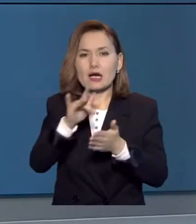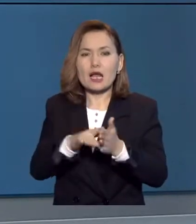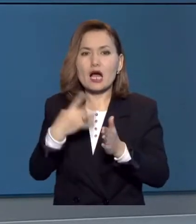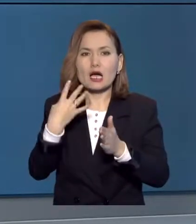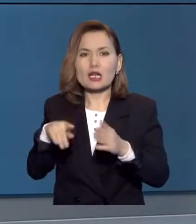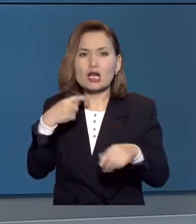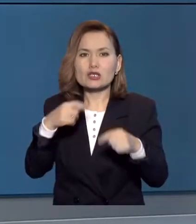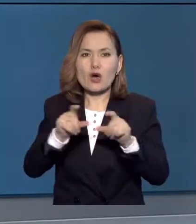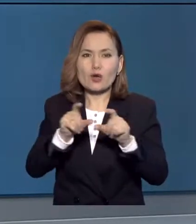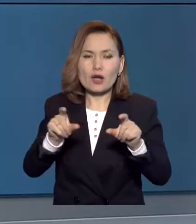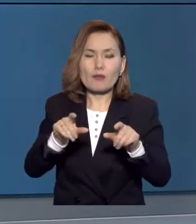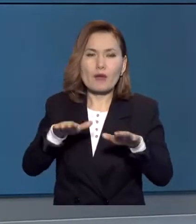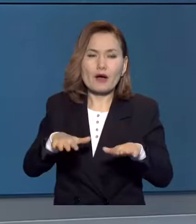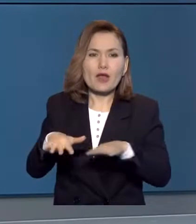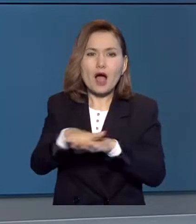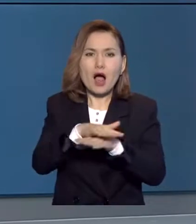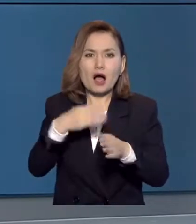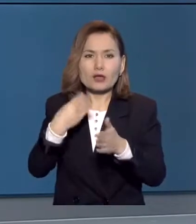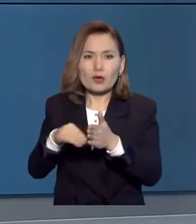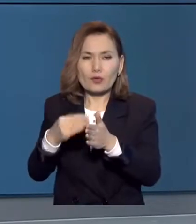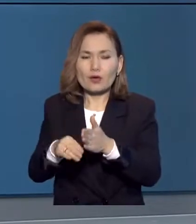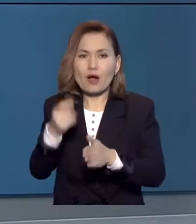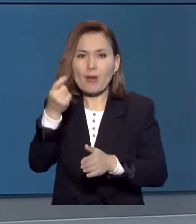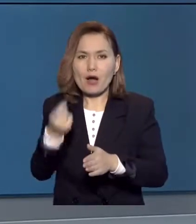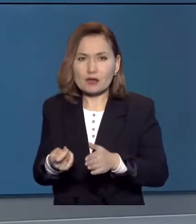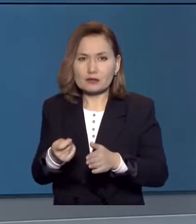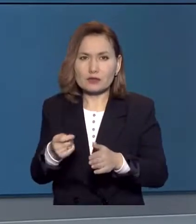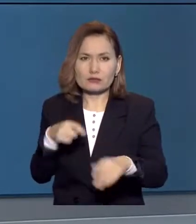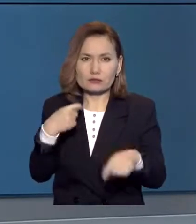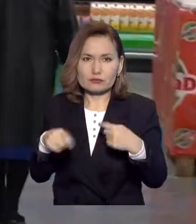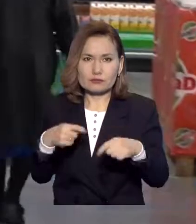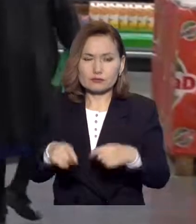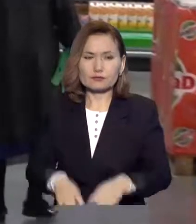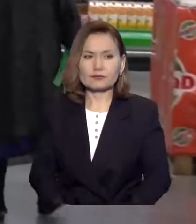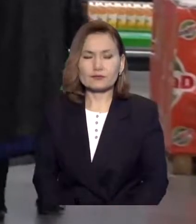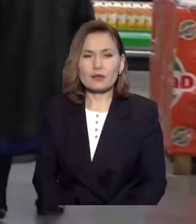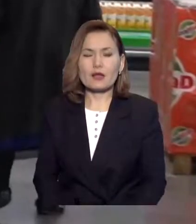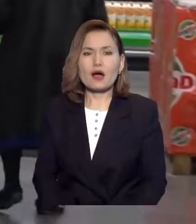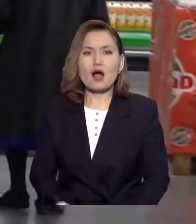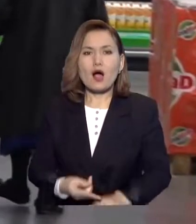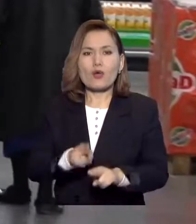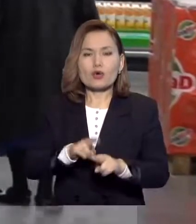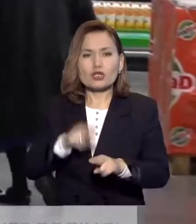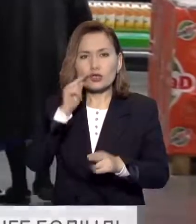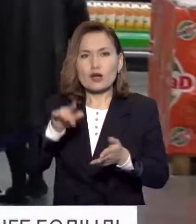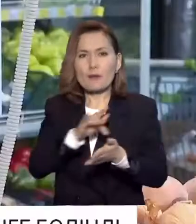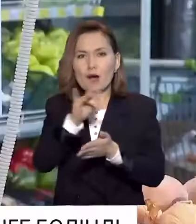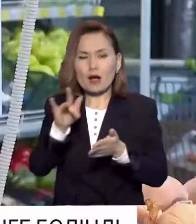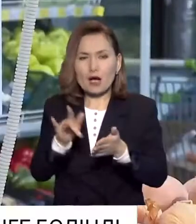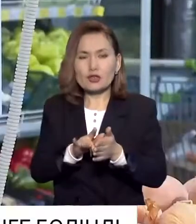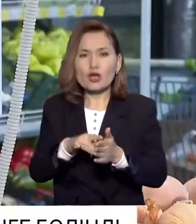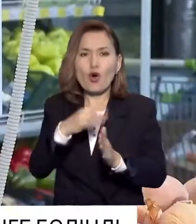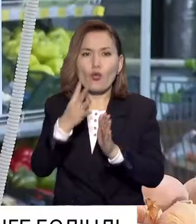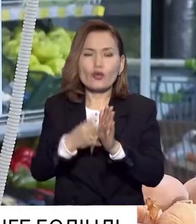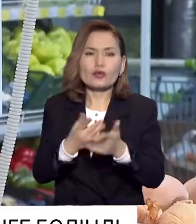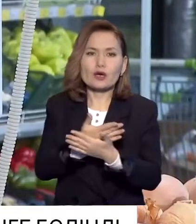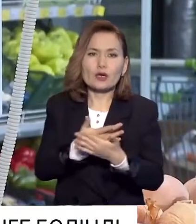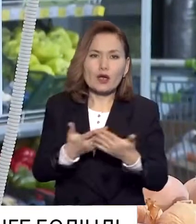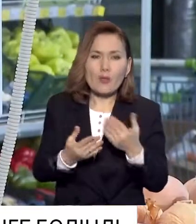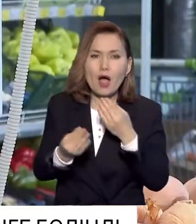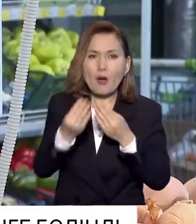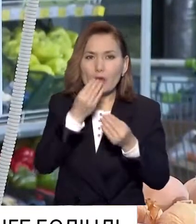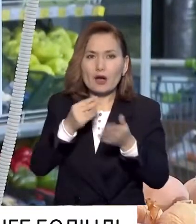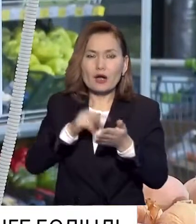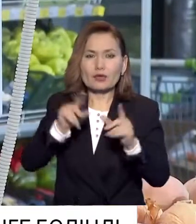40 сауда орнында көпшілік тұтынатын тауарлар арзандады. Мегаполисте жыл басынан бері 19 түрлі азық-түліктің бағасы ұдайы